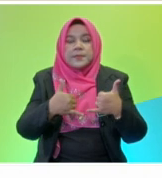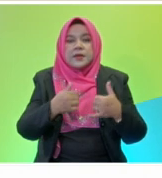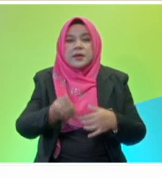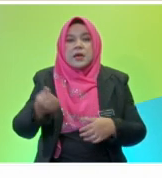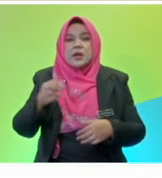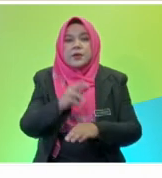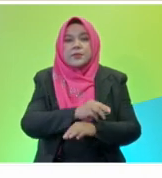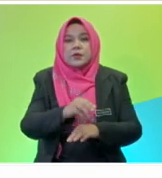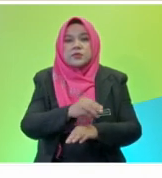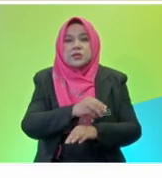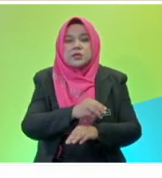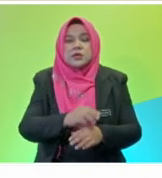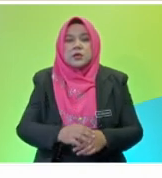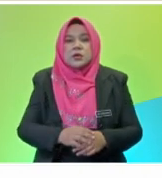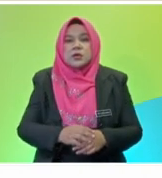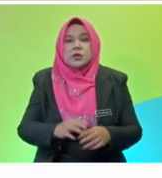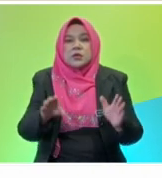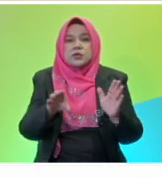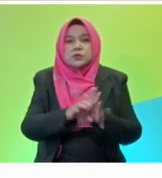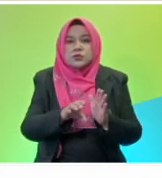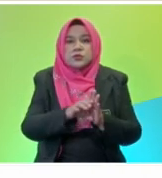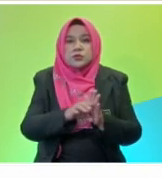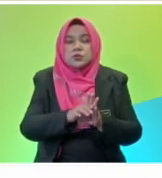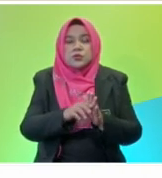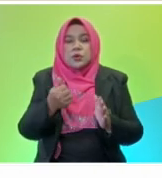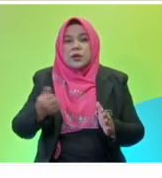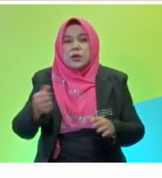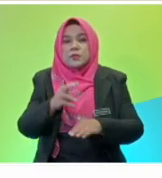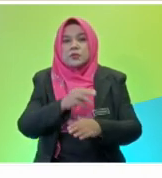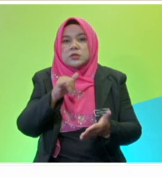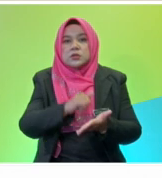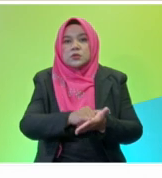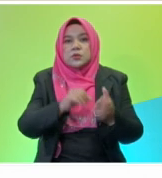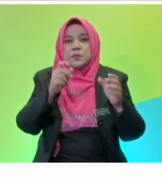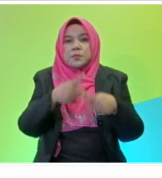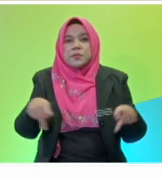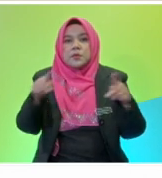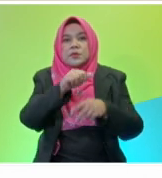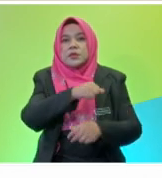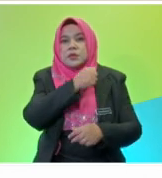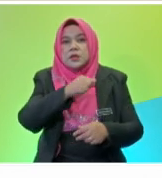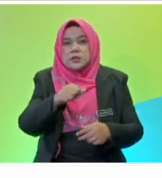sambut tersebut contohnya alat musik itu perlu digesek Oke diketuk dan sebagainya